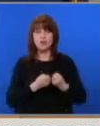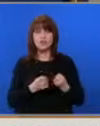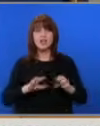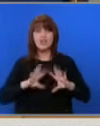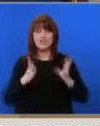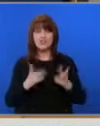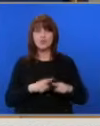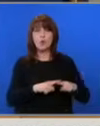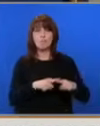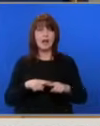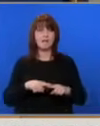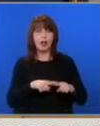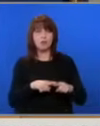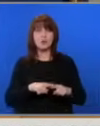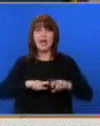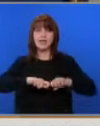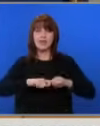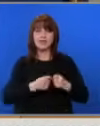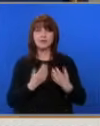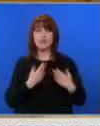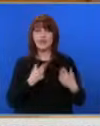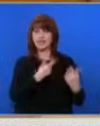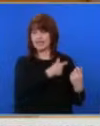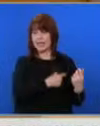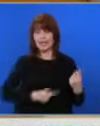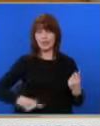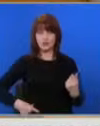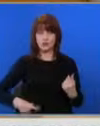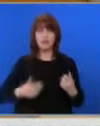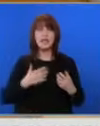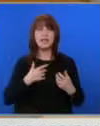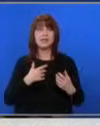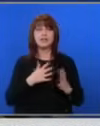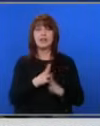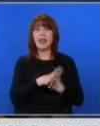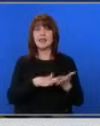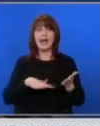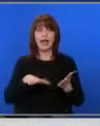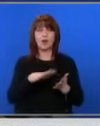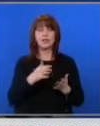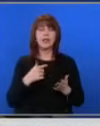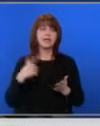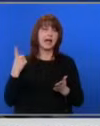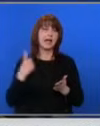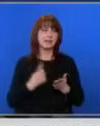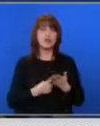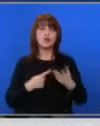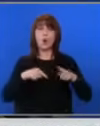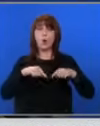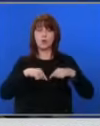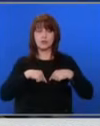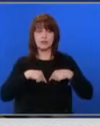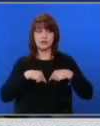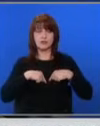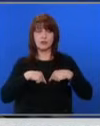беларуско в страната, да разруши нашата национална идентичност и нашия народ. Ние категорично осъждаме и ролята на